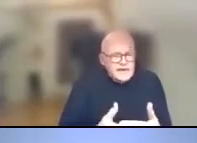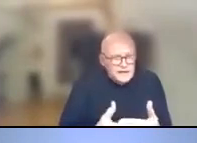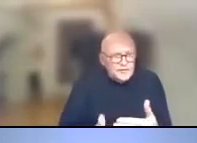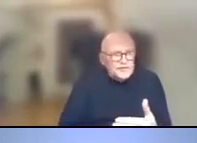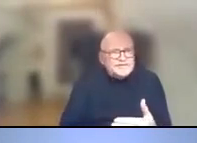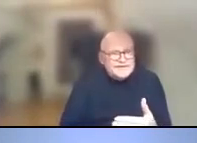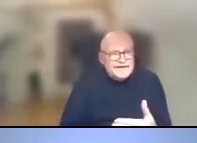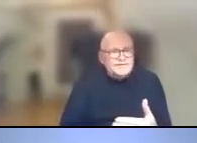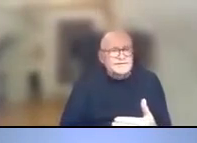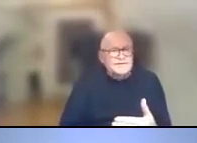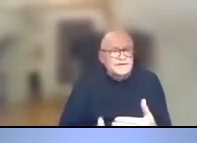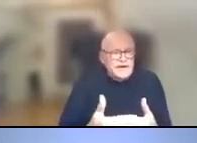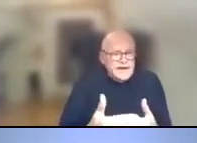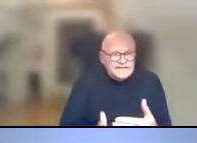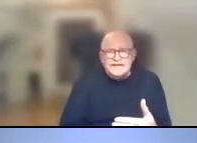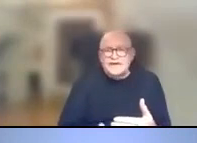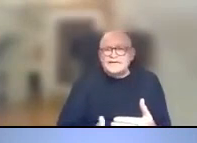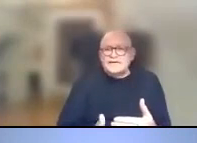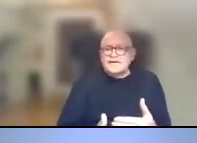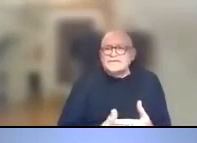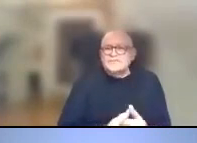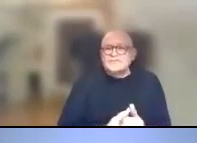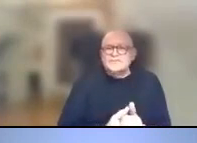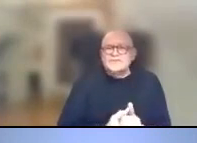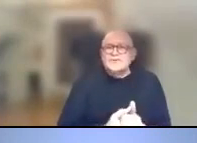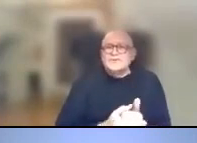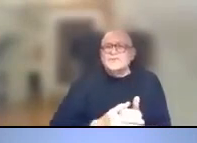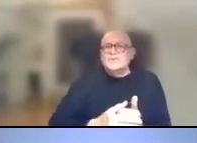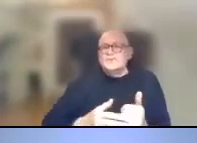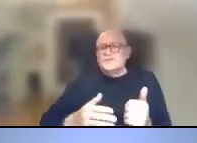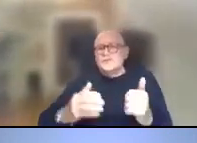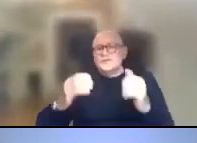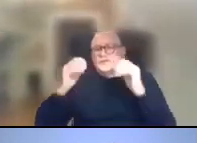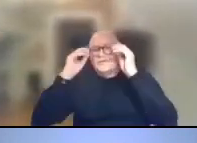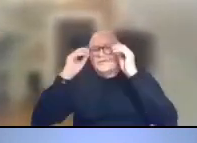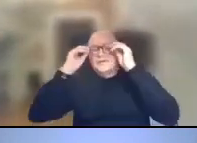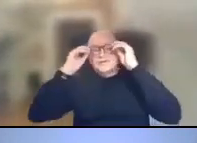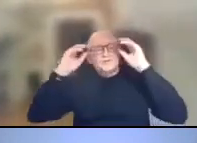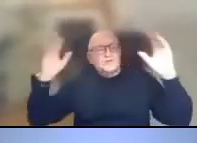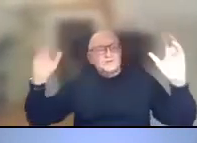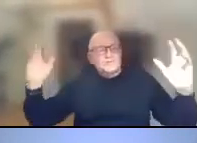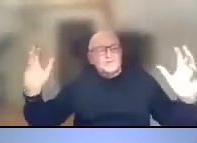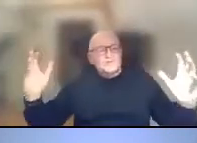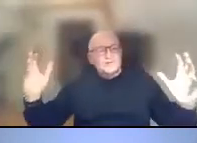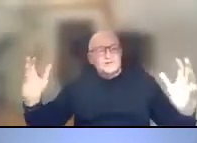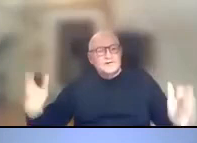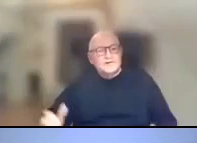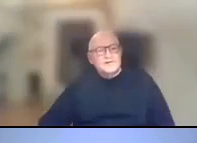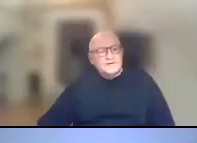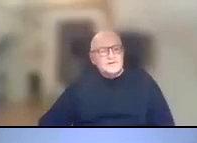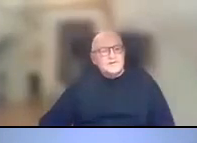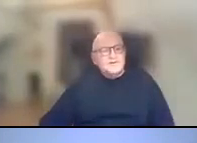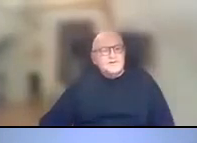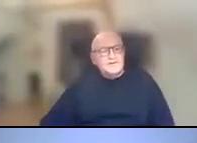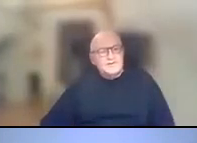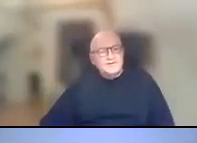Verdachtsmomente, erfolgt keine adäquate Reaktion. Und die erste Tötung, die